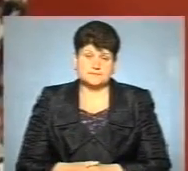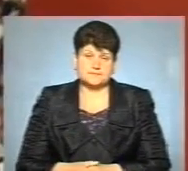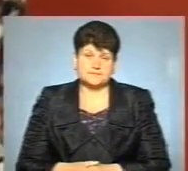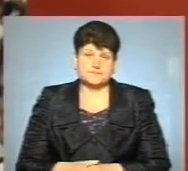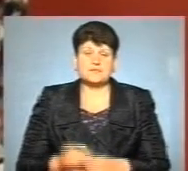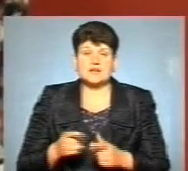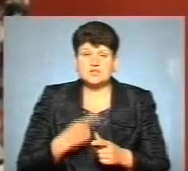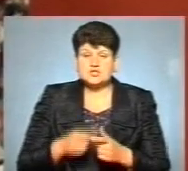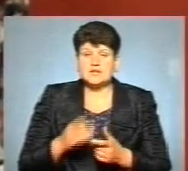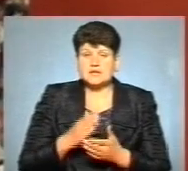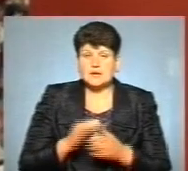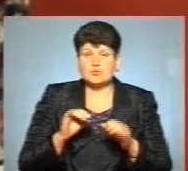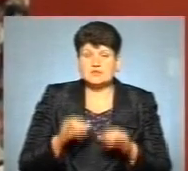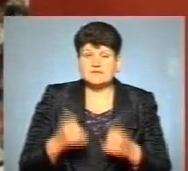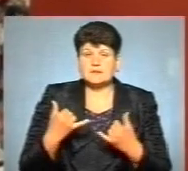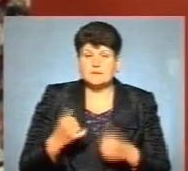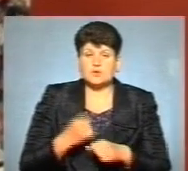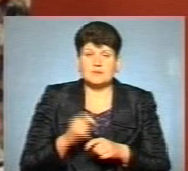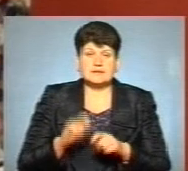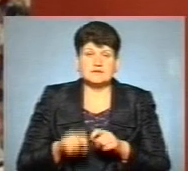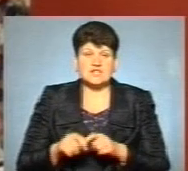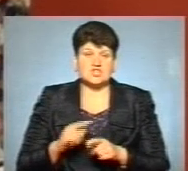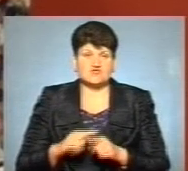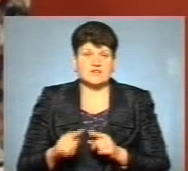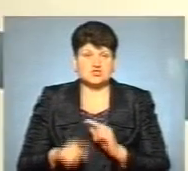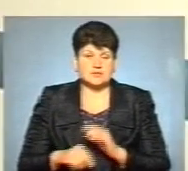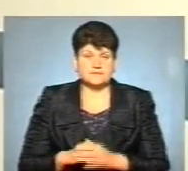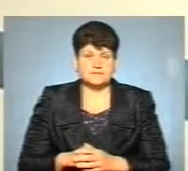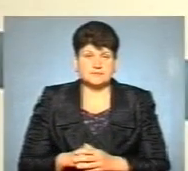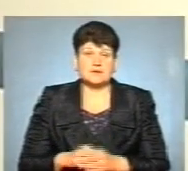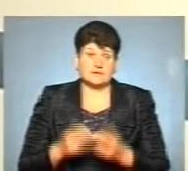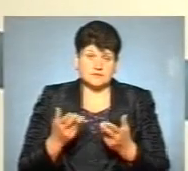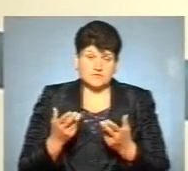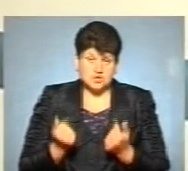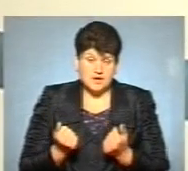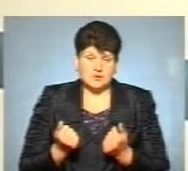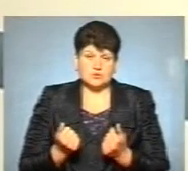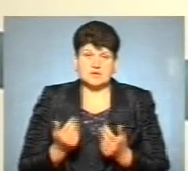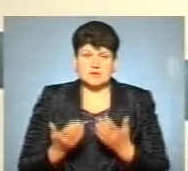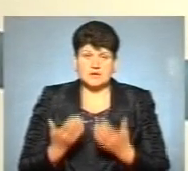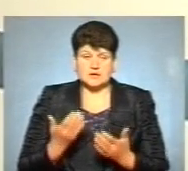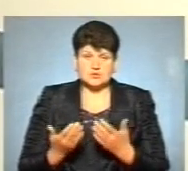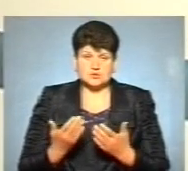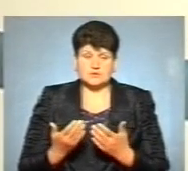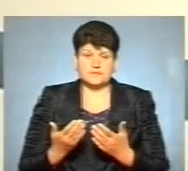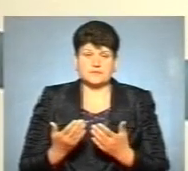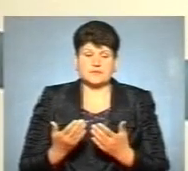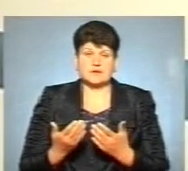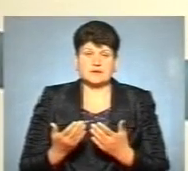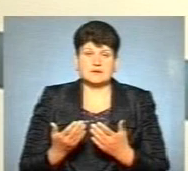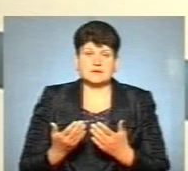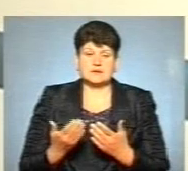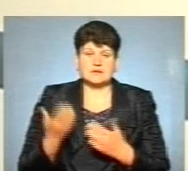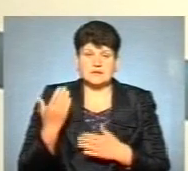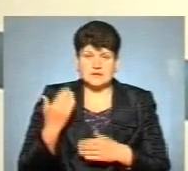є можливість тепер робити тестування швидше? Ну, звичайно, якщо на ротор-джинах, які